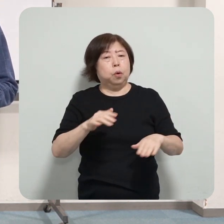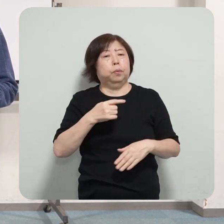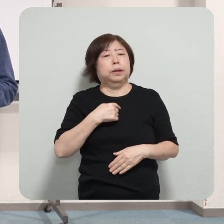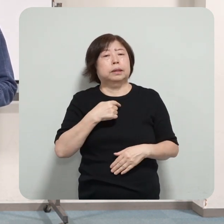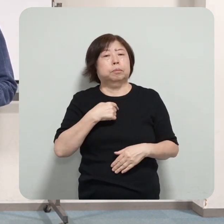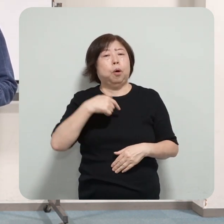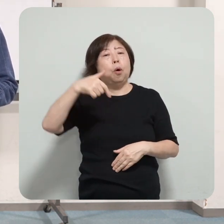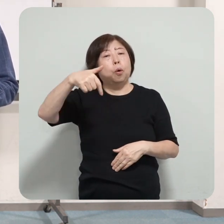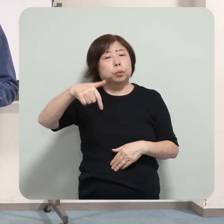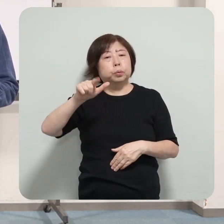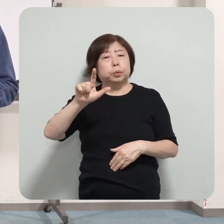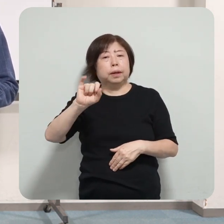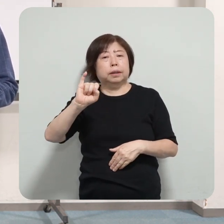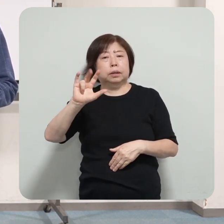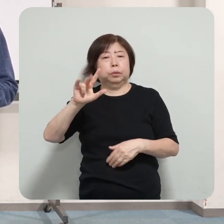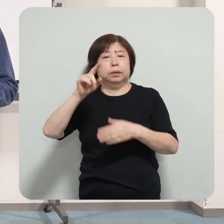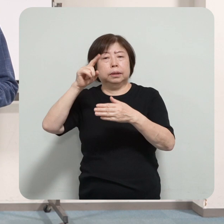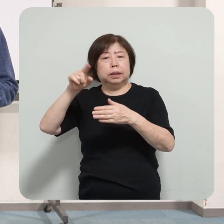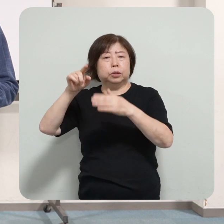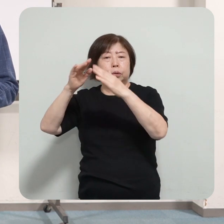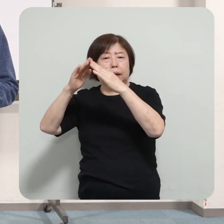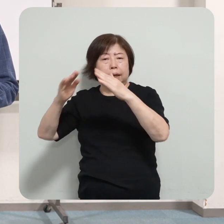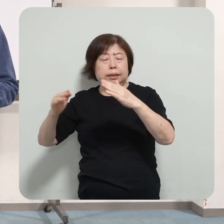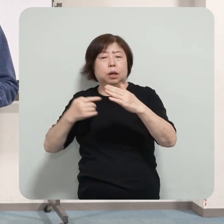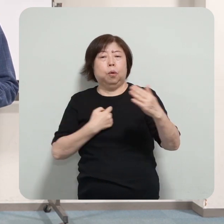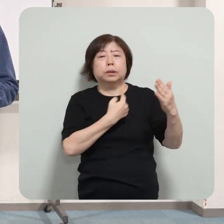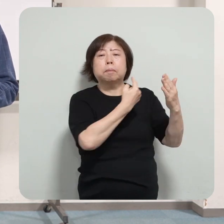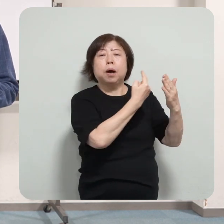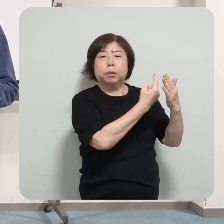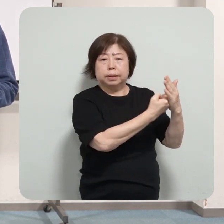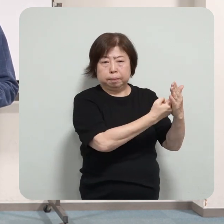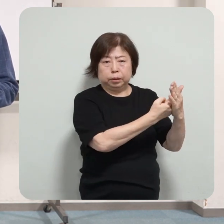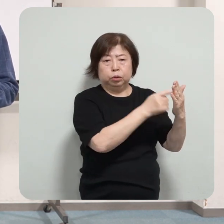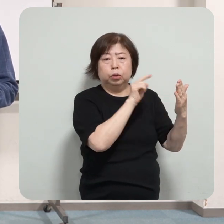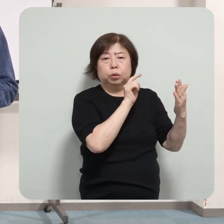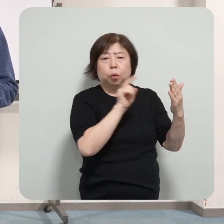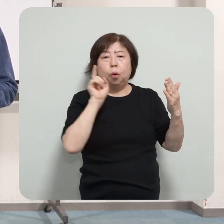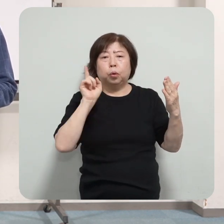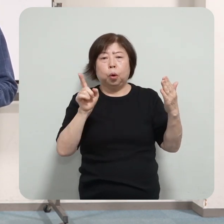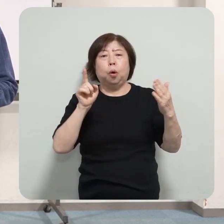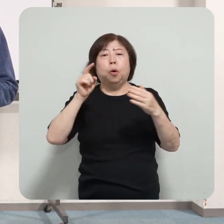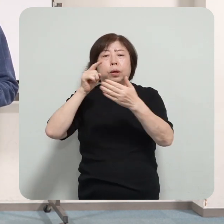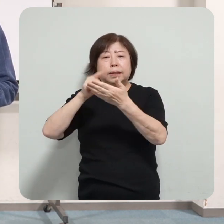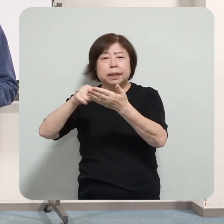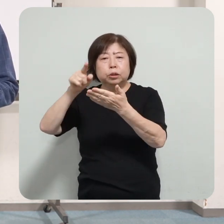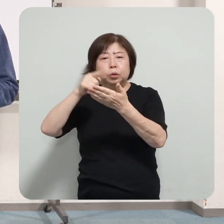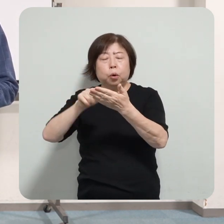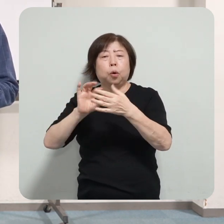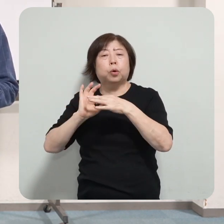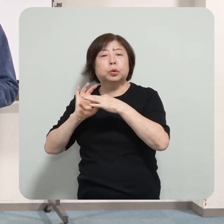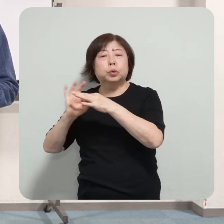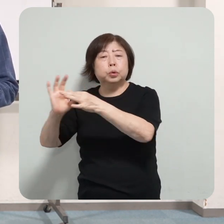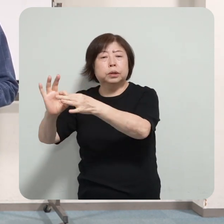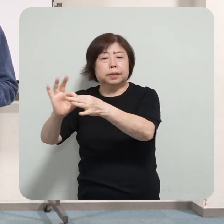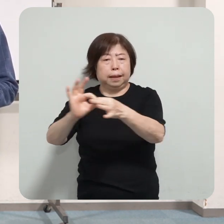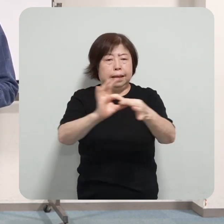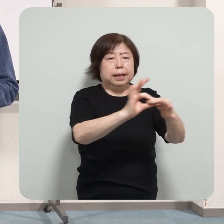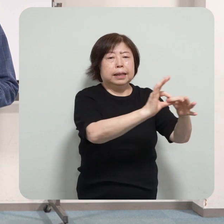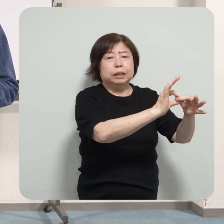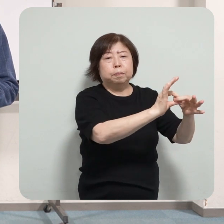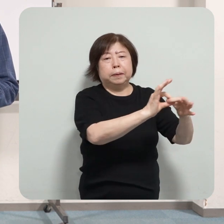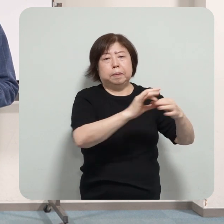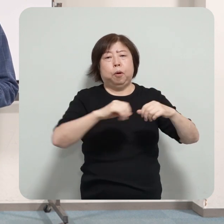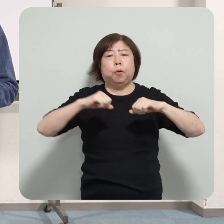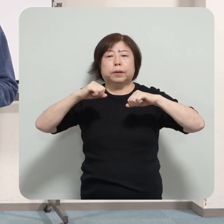日私もフレイルチェック会にお邪魔をしています。このフレイルチェックを通